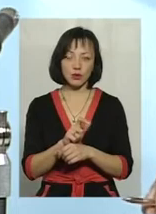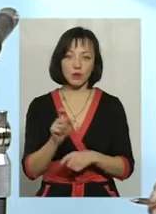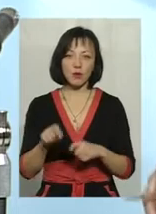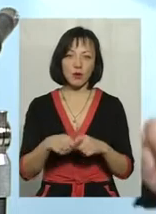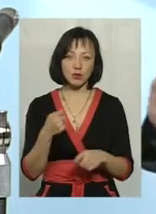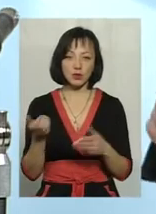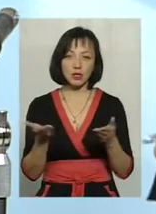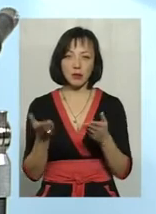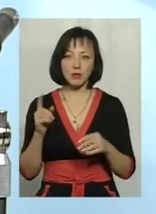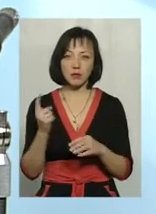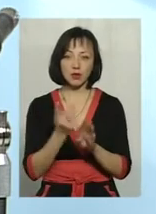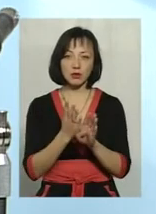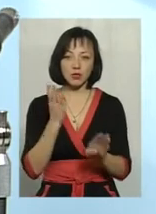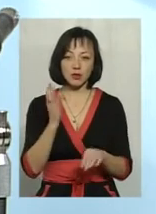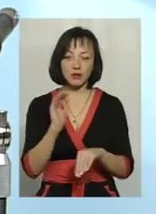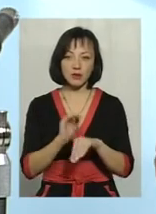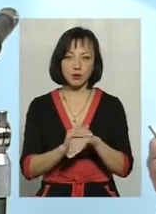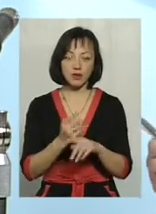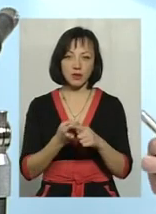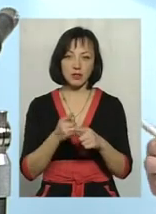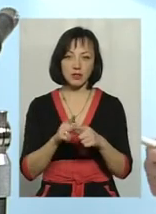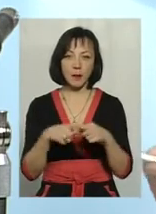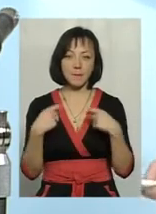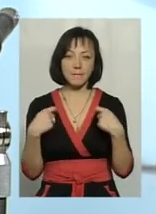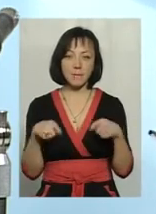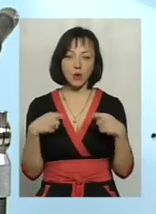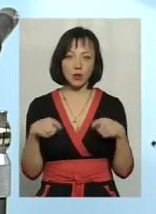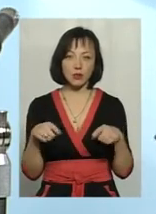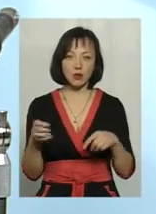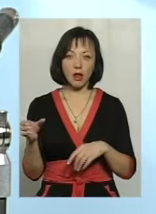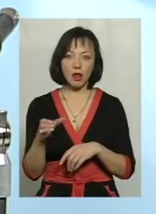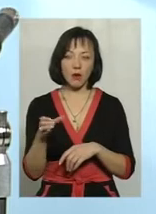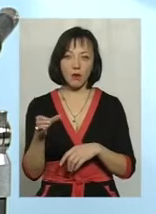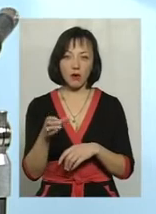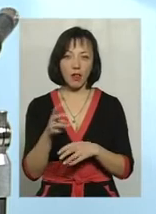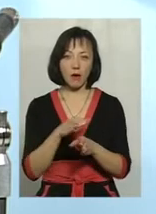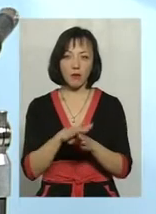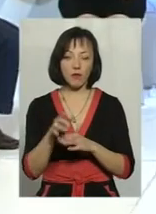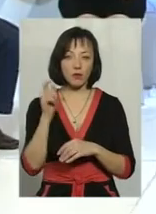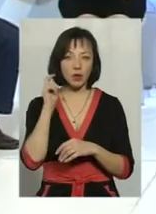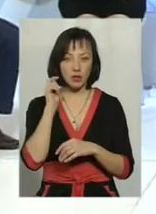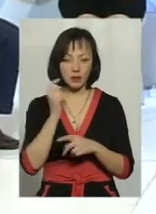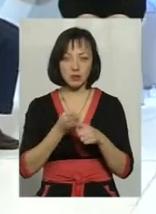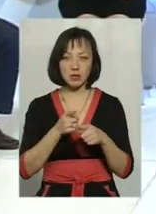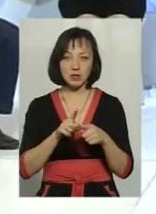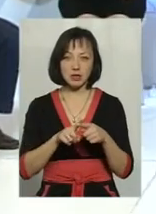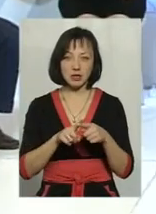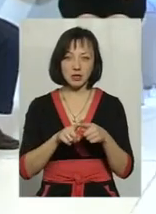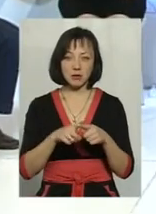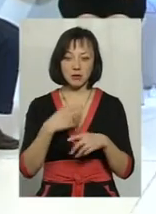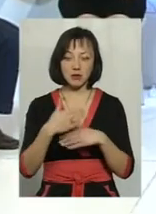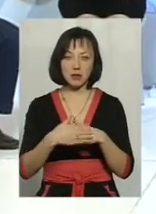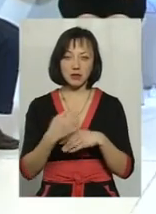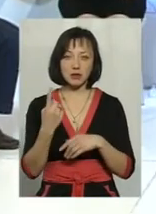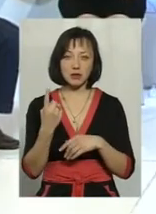правопорушень, які в першу чергу зафіксовані, це продаж алкоголю неповнолітніх, це близько